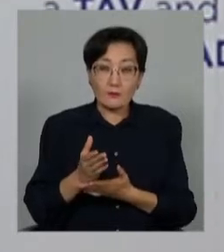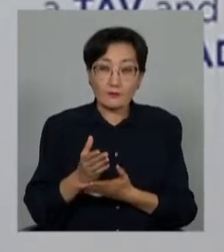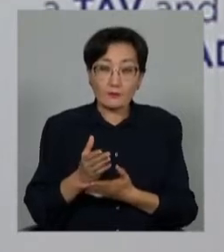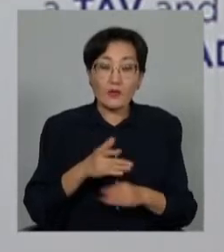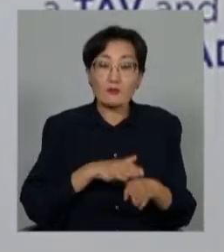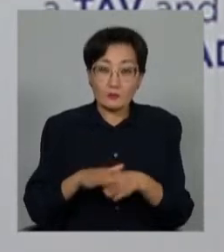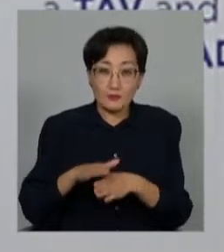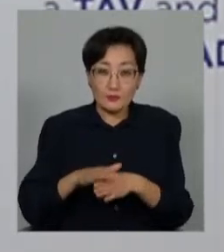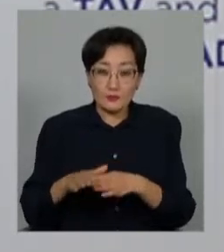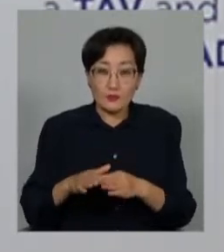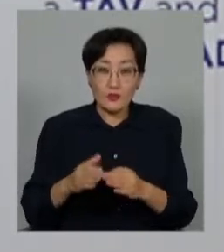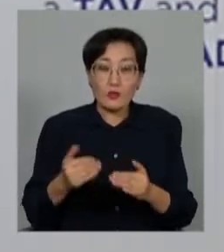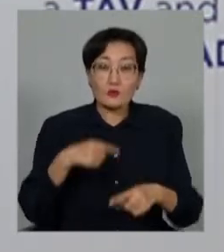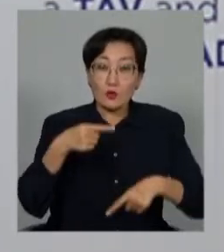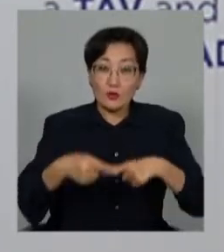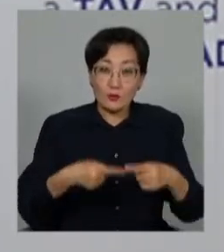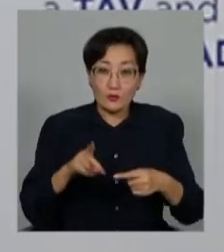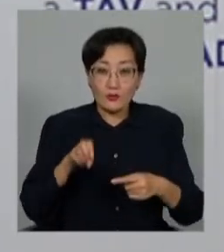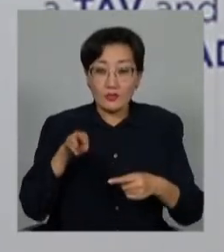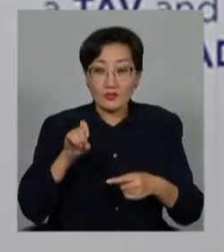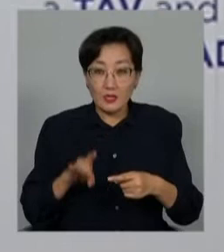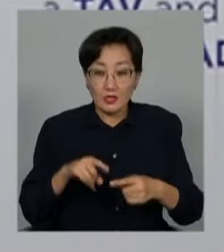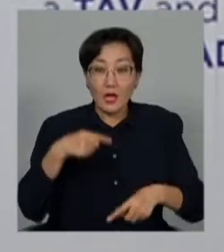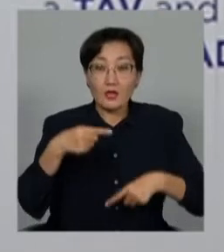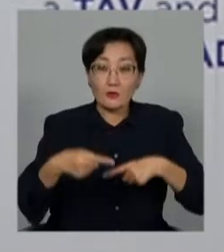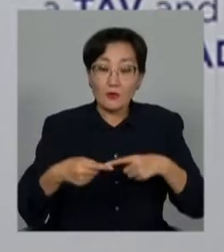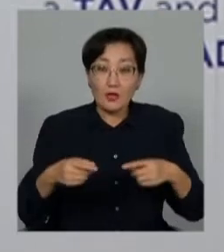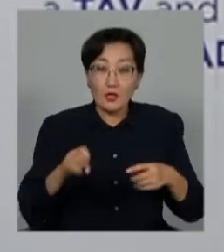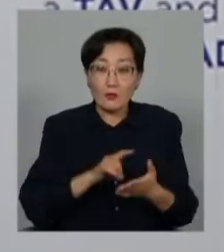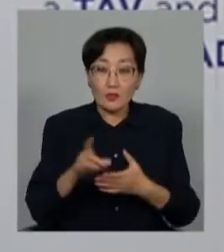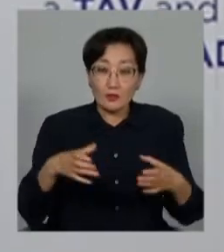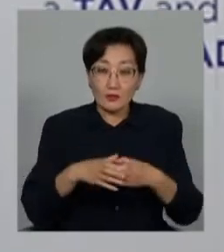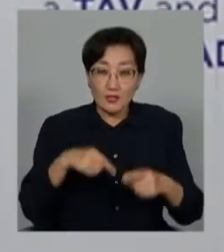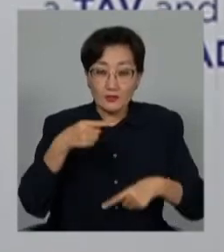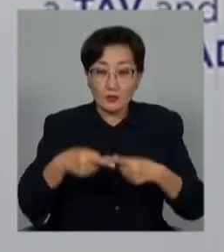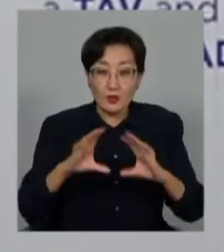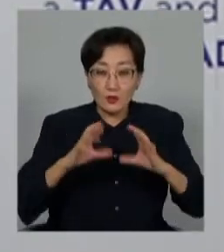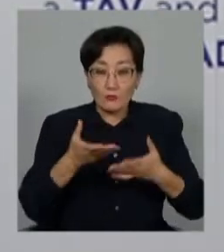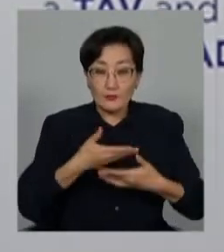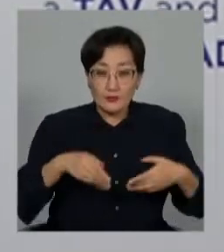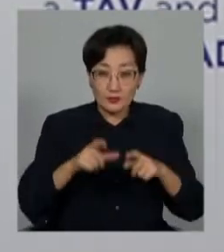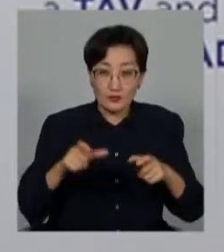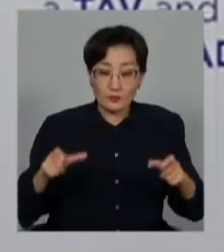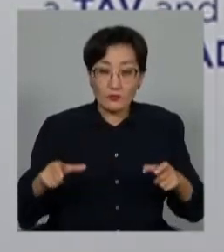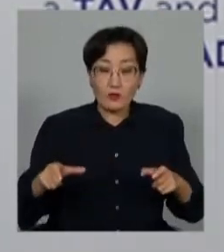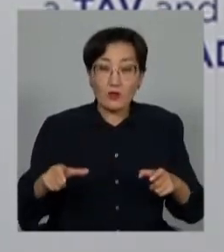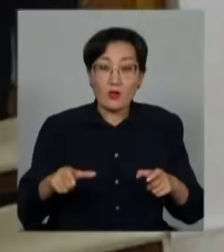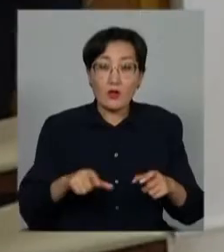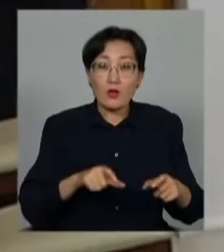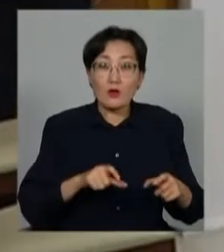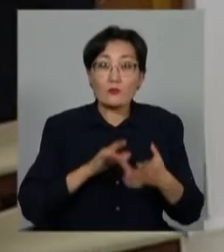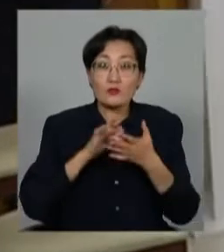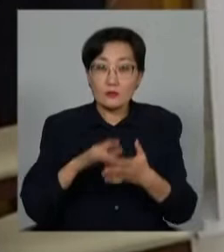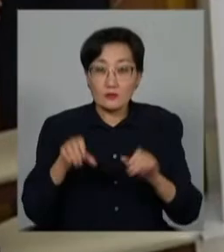жасайт. Енді сол арқылы, Катар Airways арқылы әлемге біздің жолаушылар бүкіл әлемге баралады.